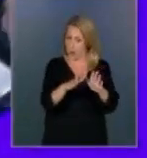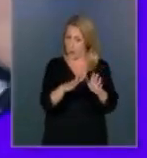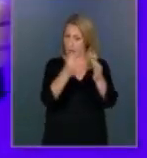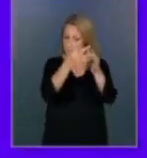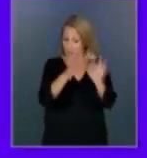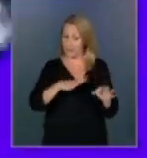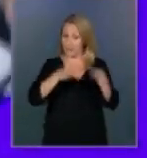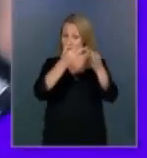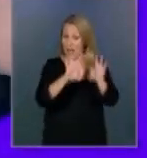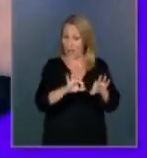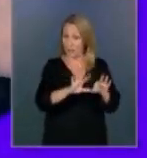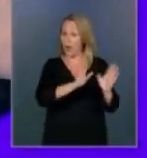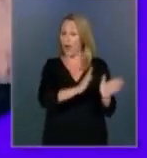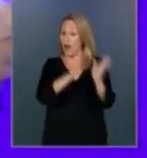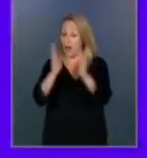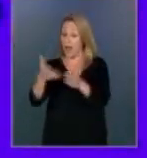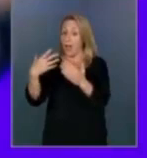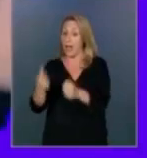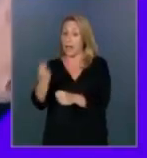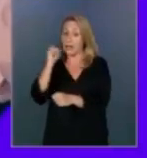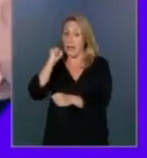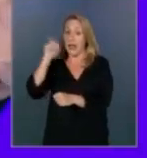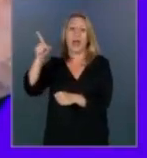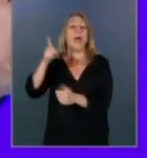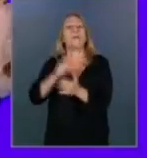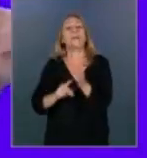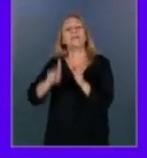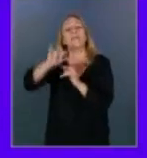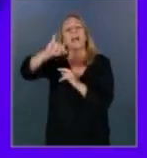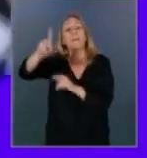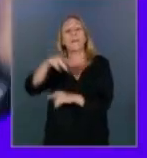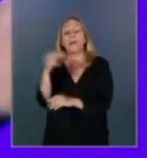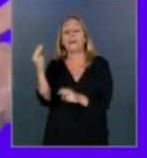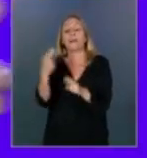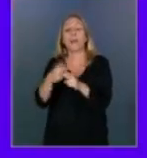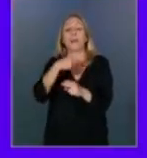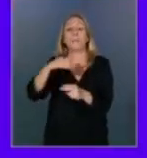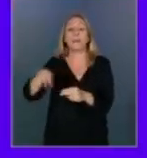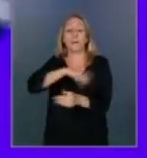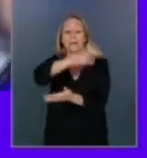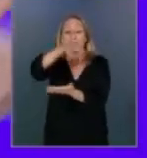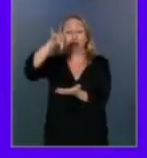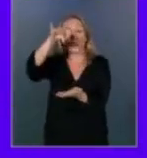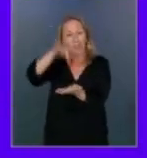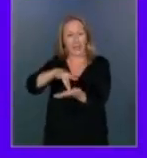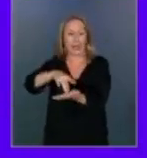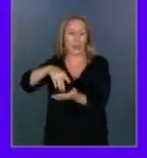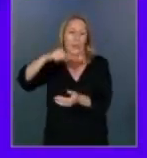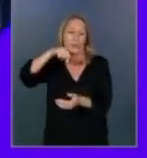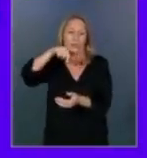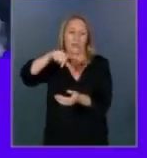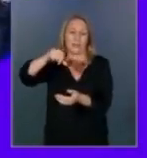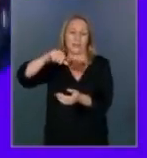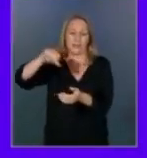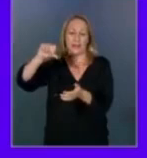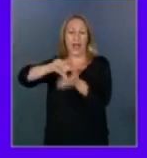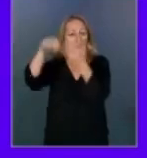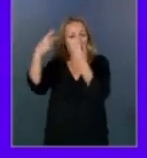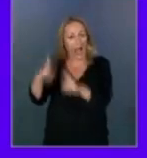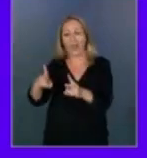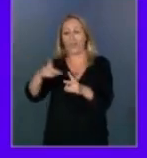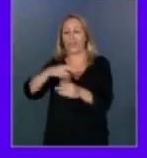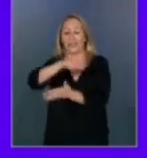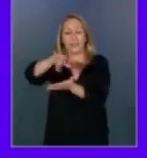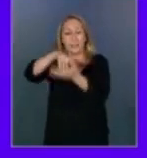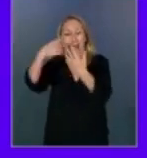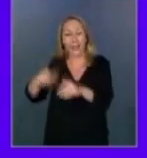αφήνεις εκδηλώσεις για VIP στην Ομόνοια, στο κέντρο της Αθήνας, ή βλέπουμε διαρκώς